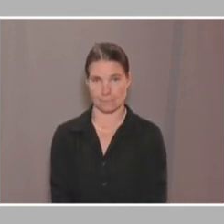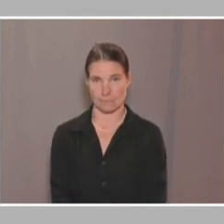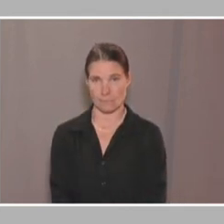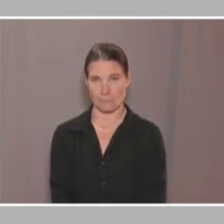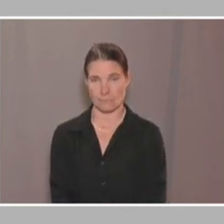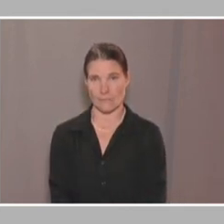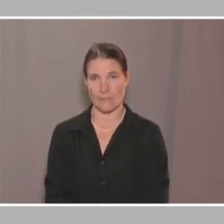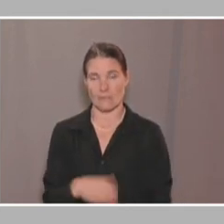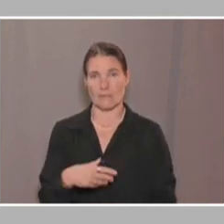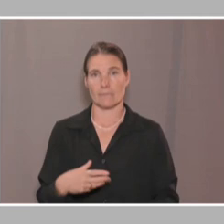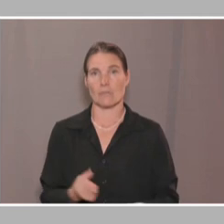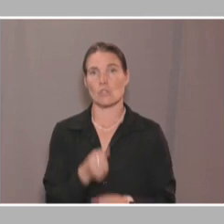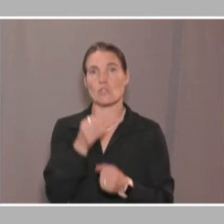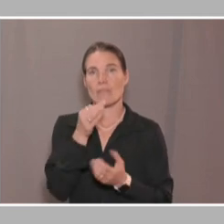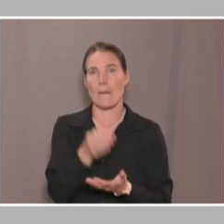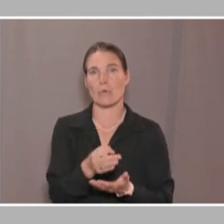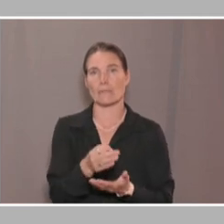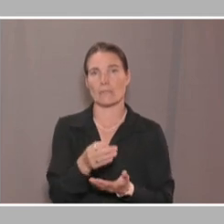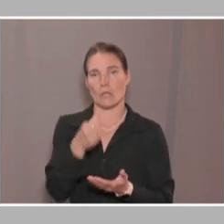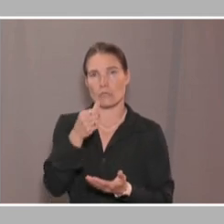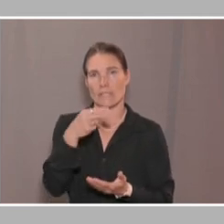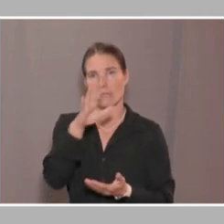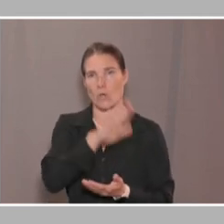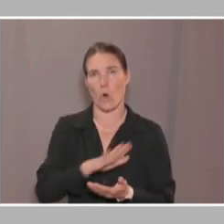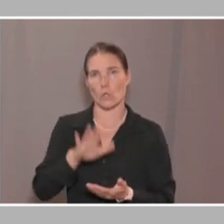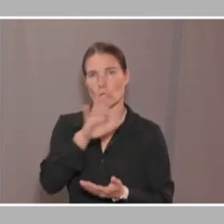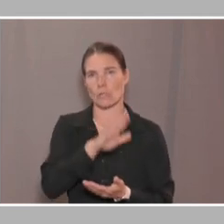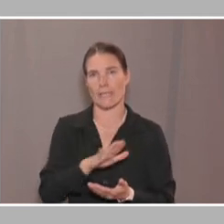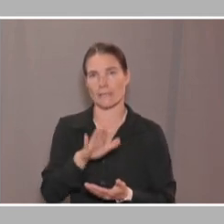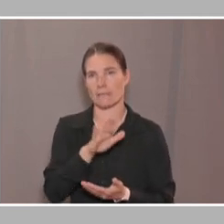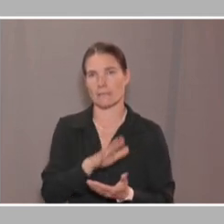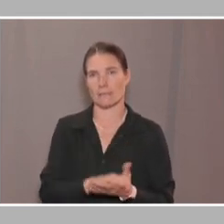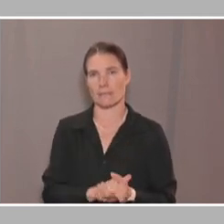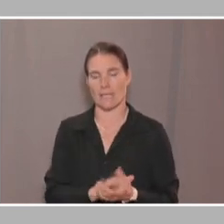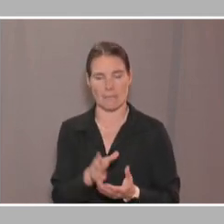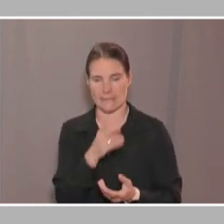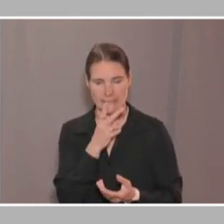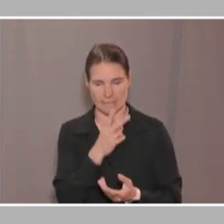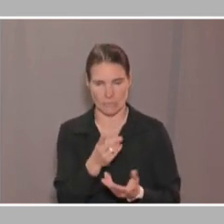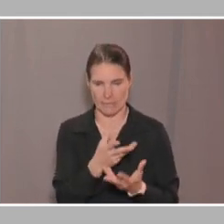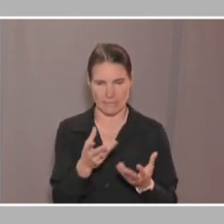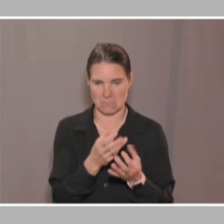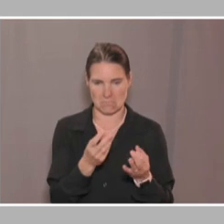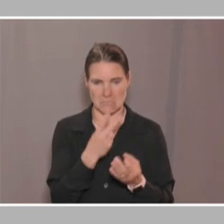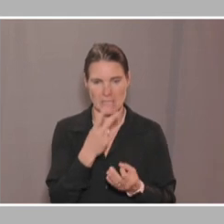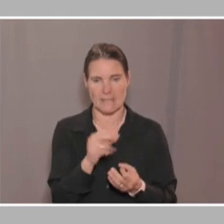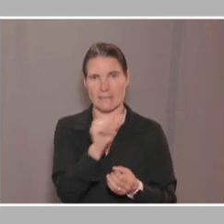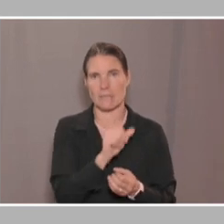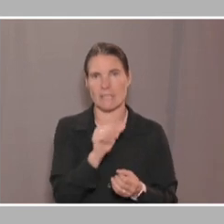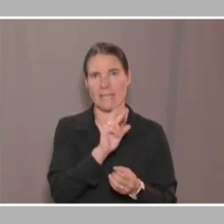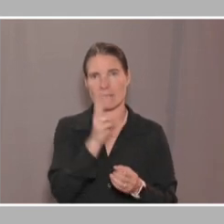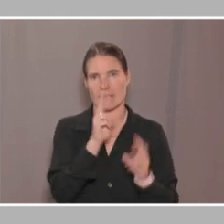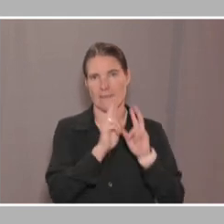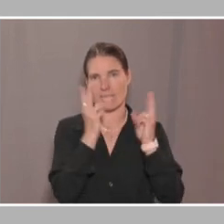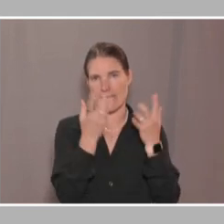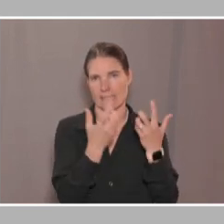Außer einer Schwerpunktsetzung auf Schleswig-Holstein lässt sich kein tragendes Konzept des Fachs erkennen. Das Seminar zum Zweiten Weltkrieg ist